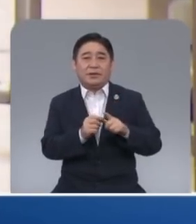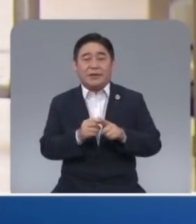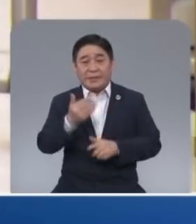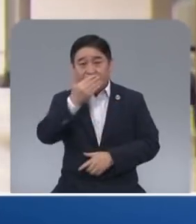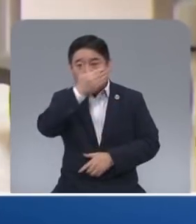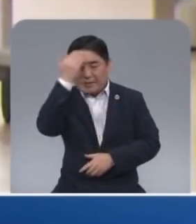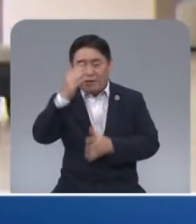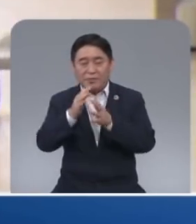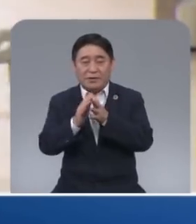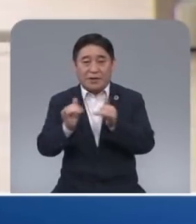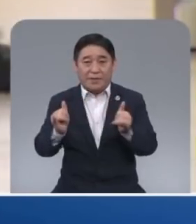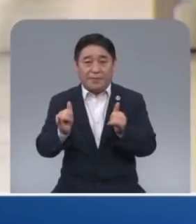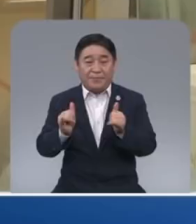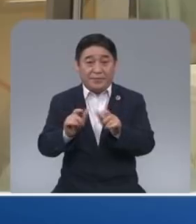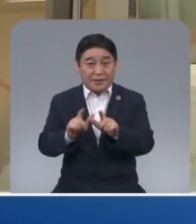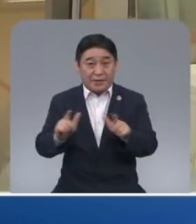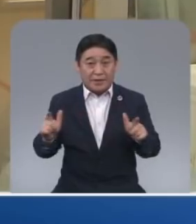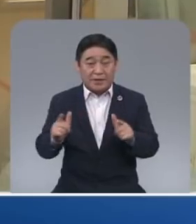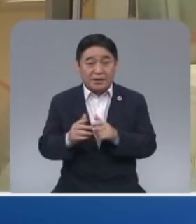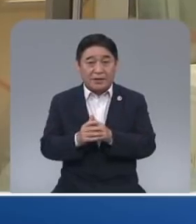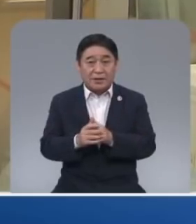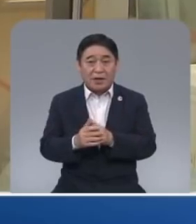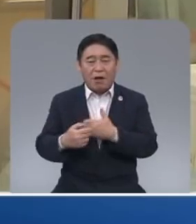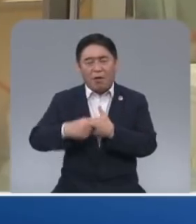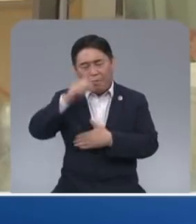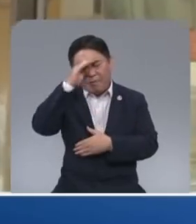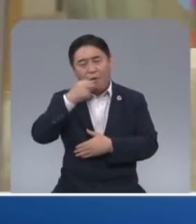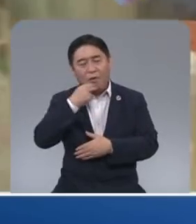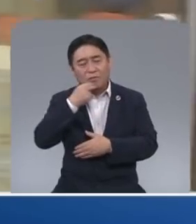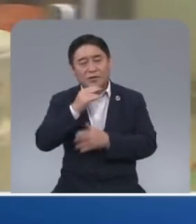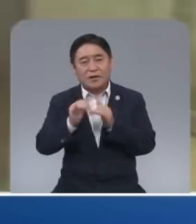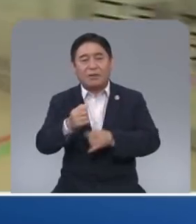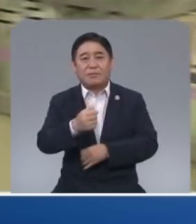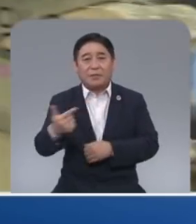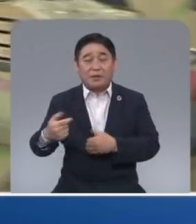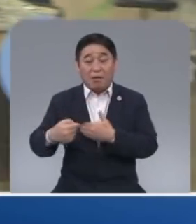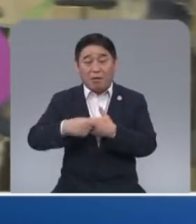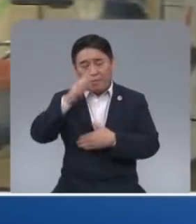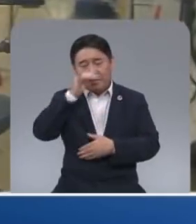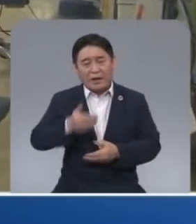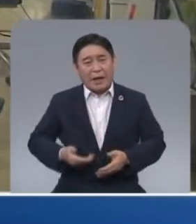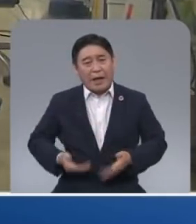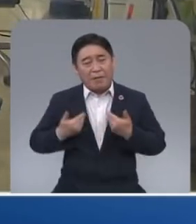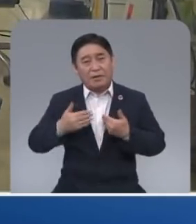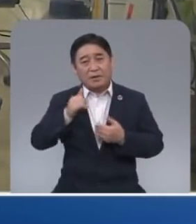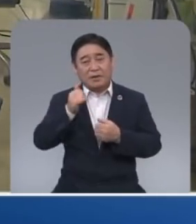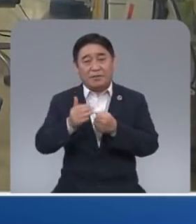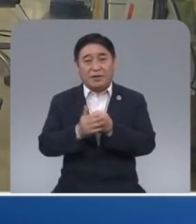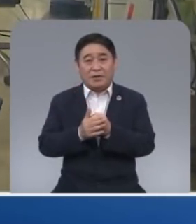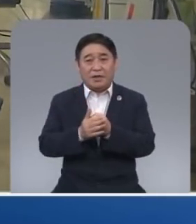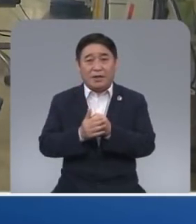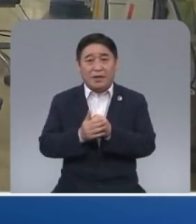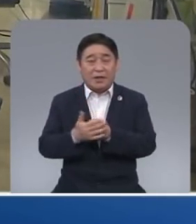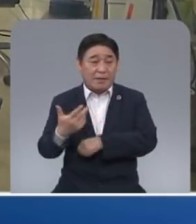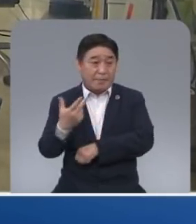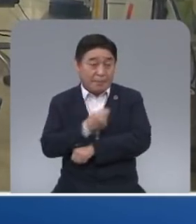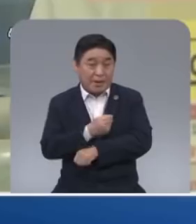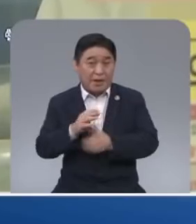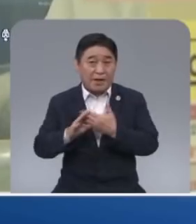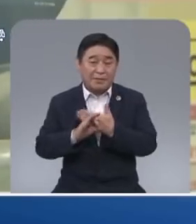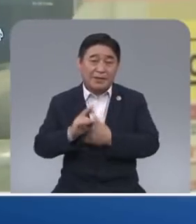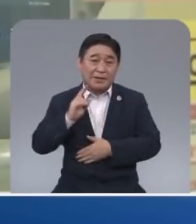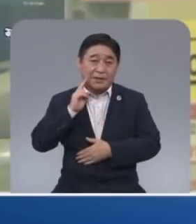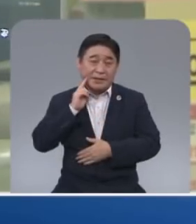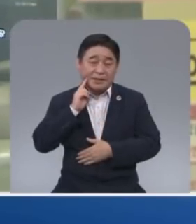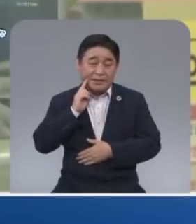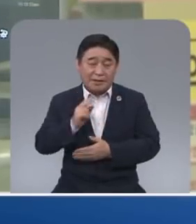젊은 층입니다. 네네. 젊은 층은 증상이 없는 경우도 상당히 많고요. 증상이 있다고 하더라도 격리하기 때문에 사실 백신을 맞게 되면